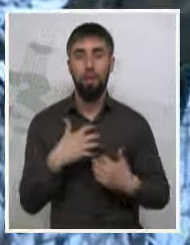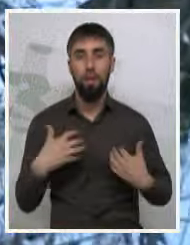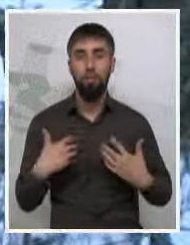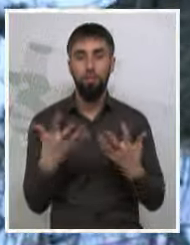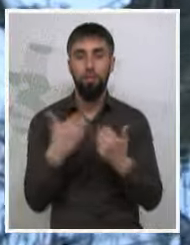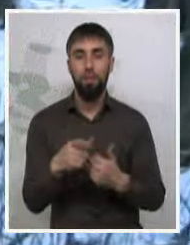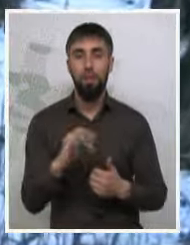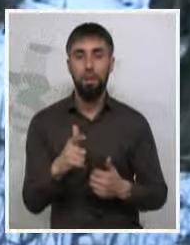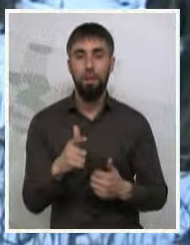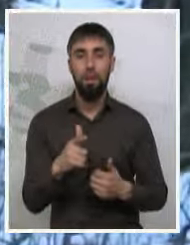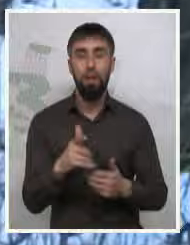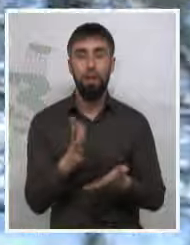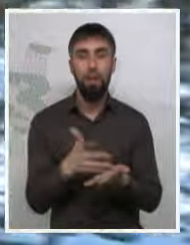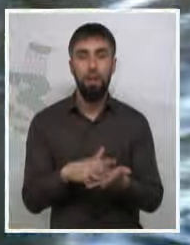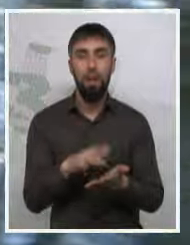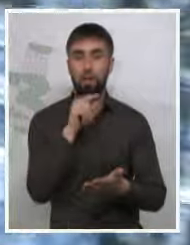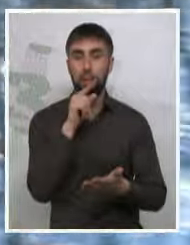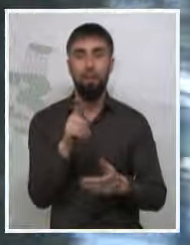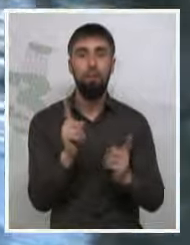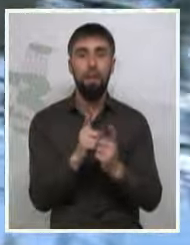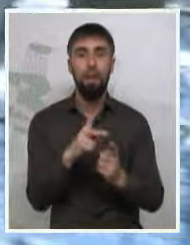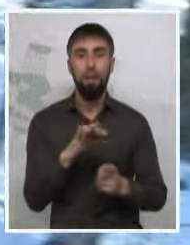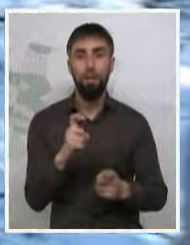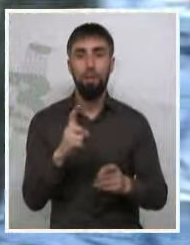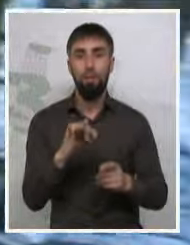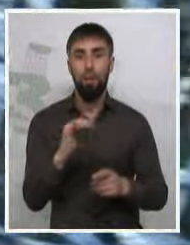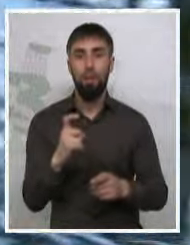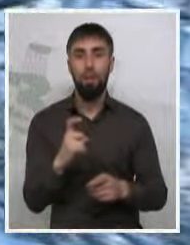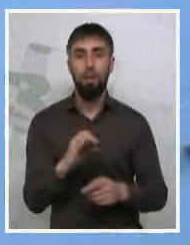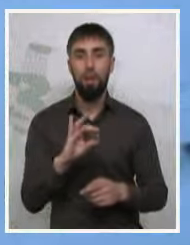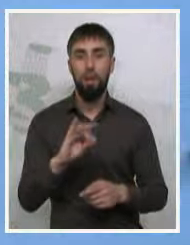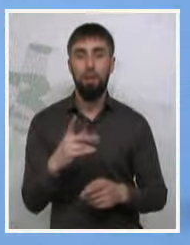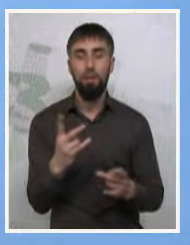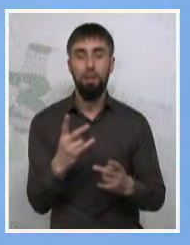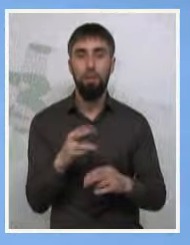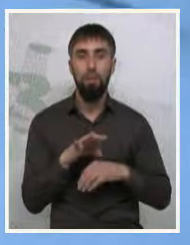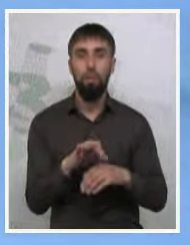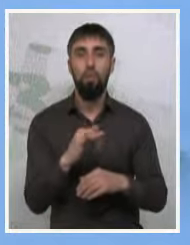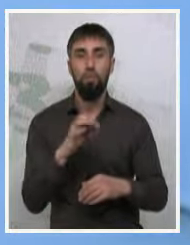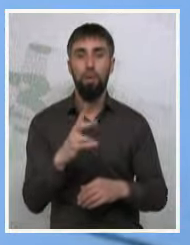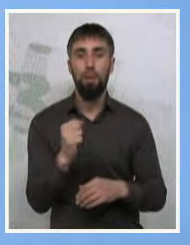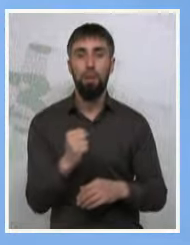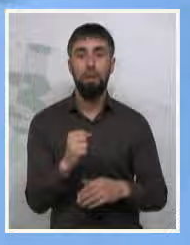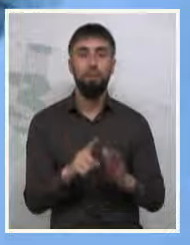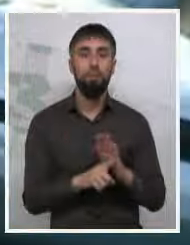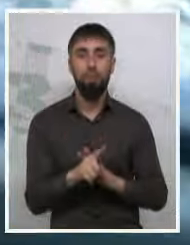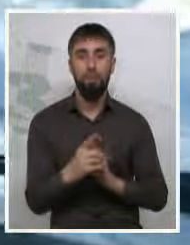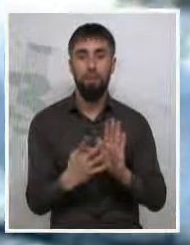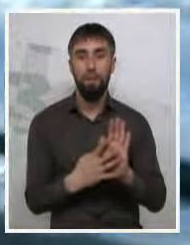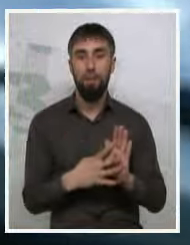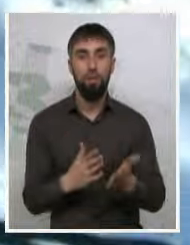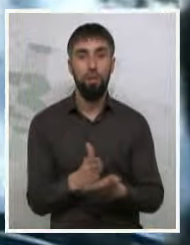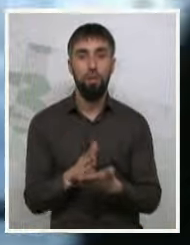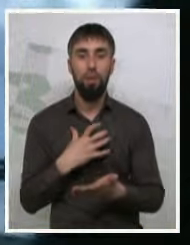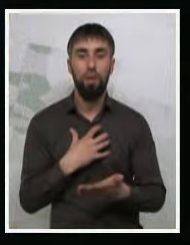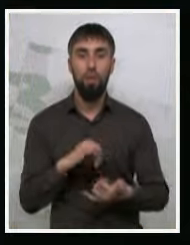на снегу, а птиц по количеству встреч в лесных зонах. Егерям предстоит провести учет на 109 маршрутах.